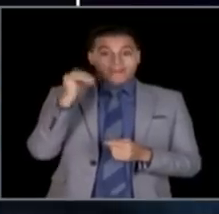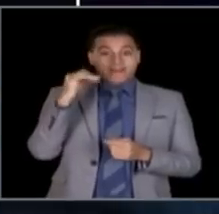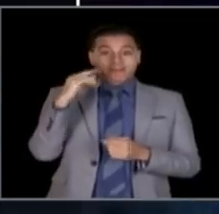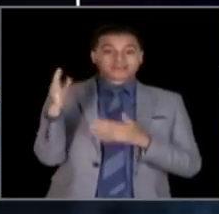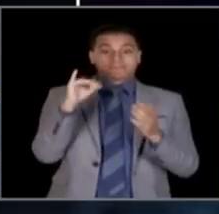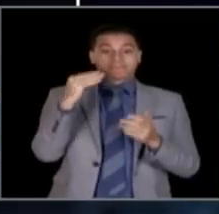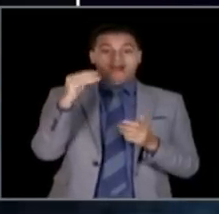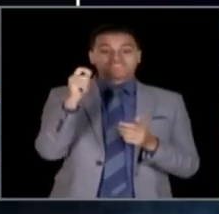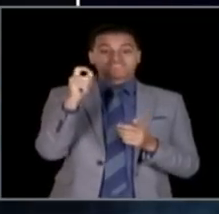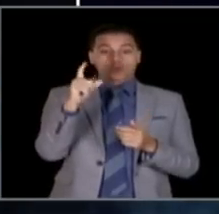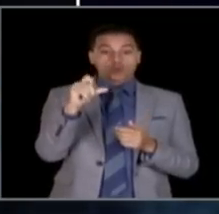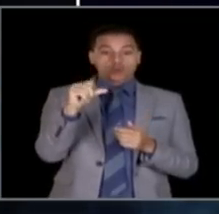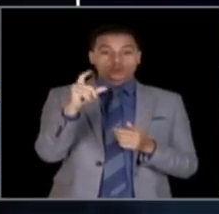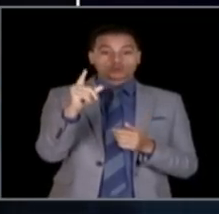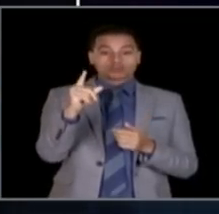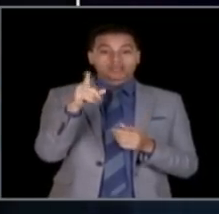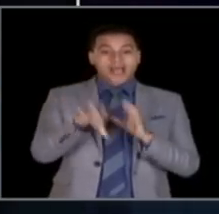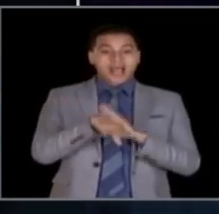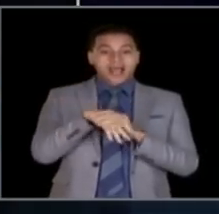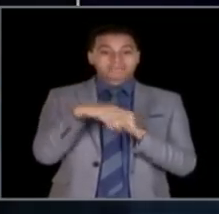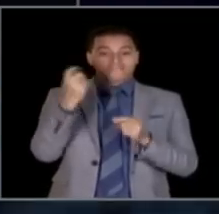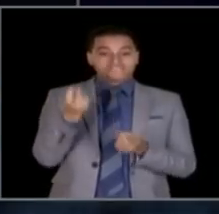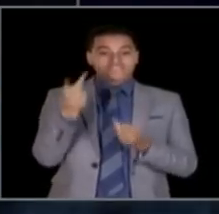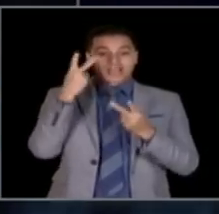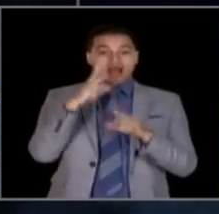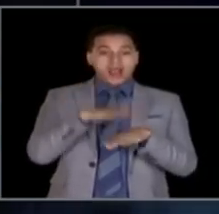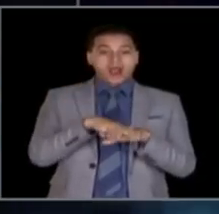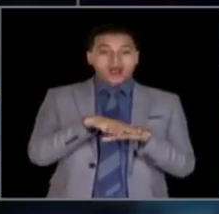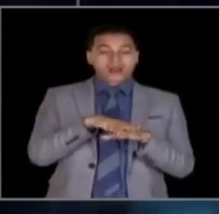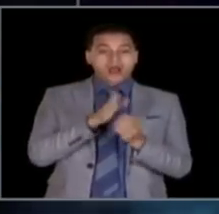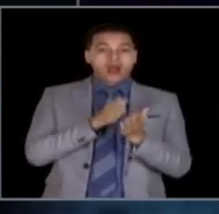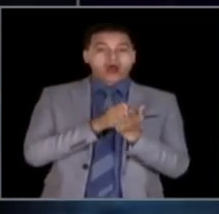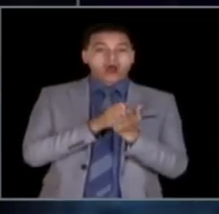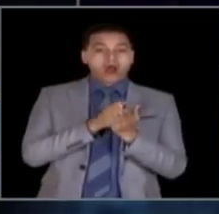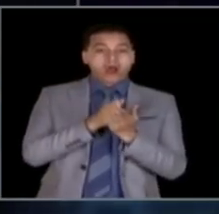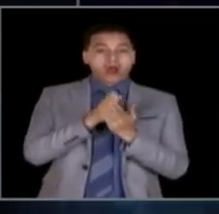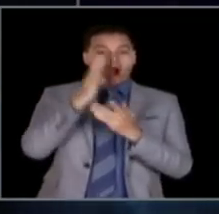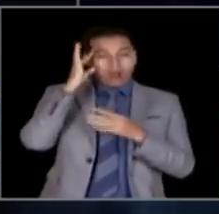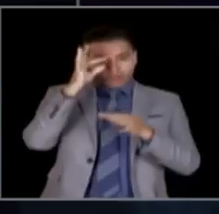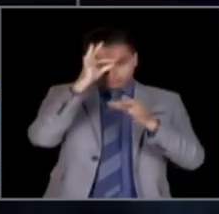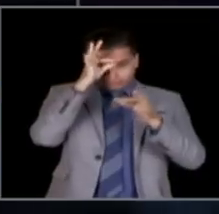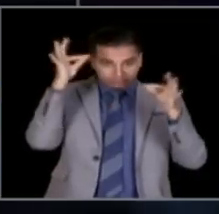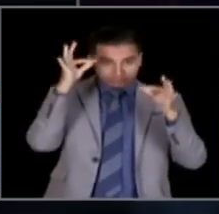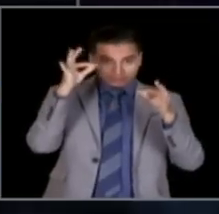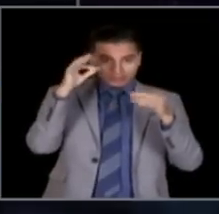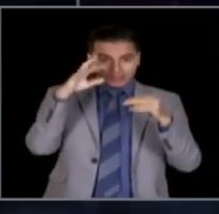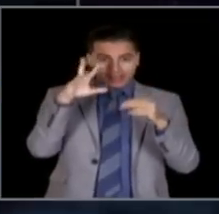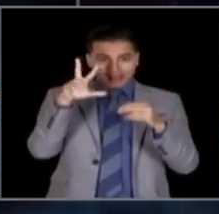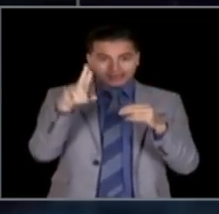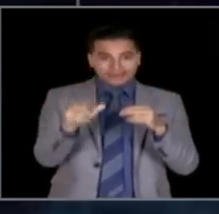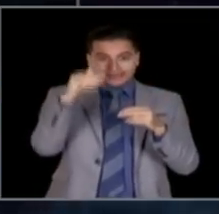ابتكر محمد محفوظ خط التاج في عهد أحد حكام الأسرة العلوية، فمن هو؟